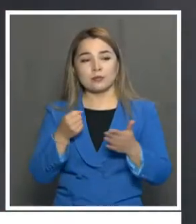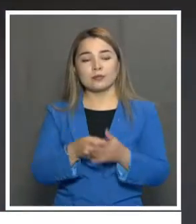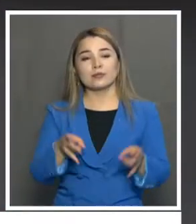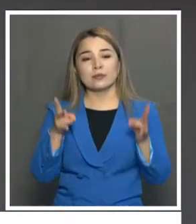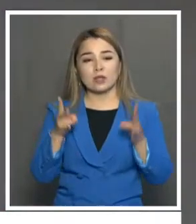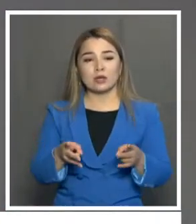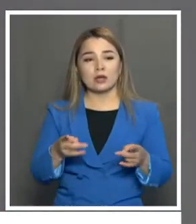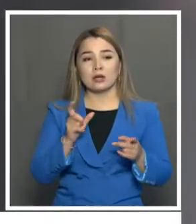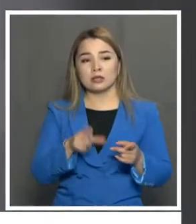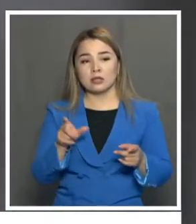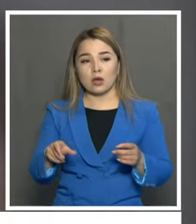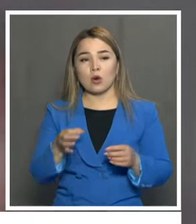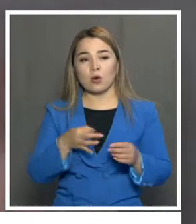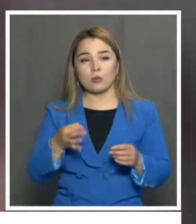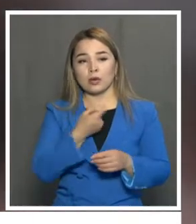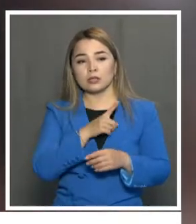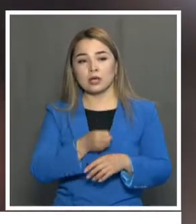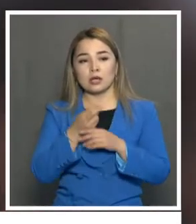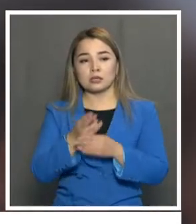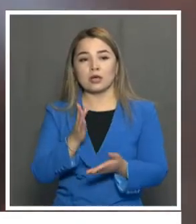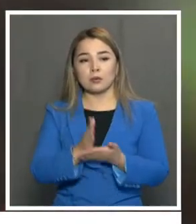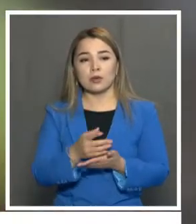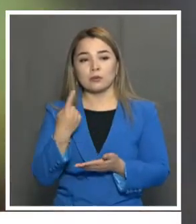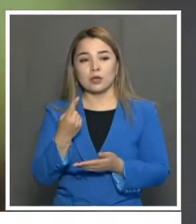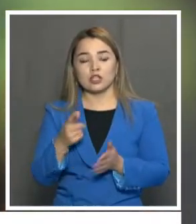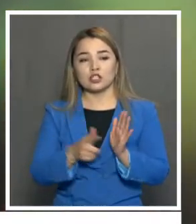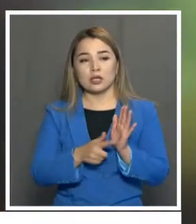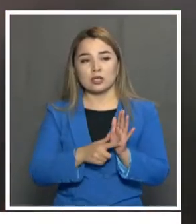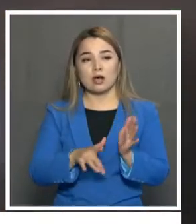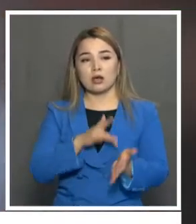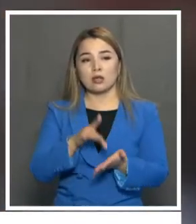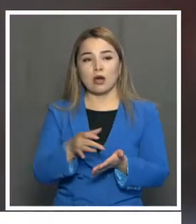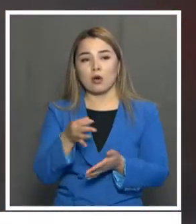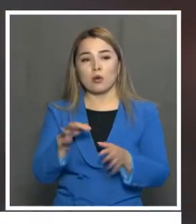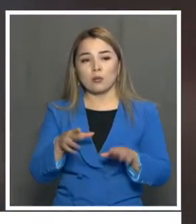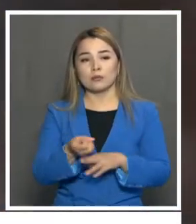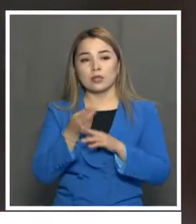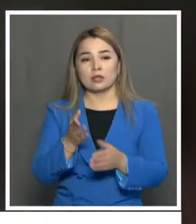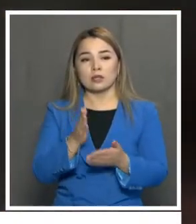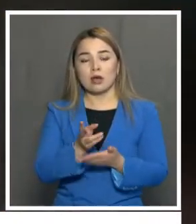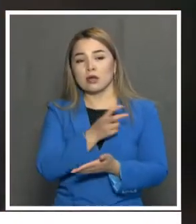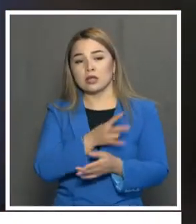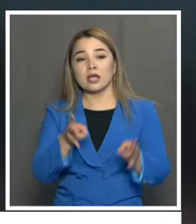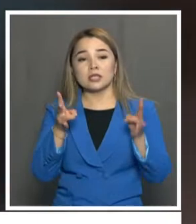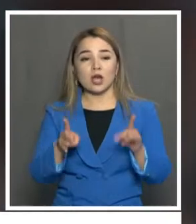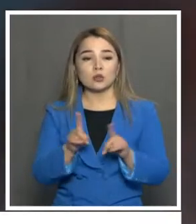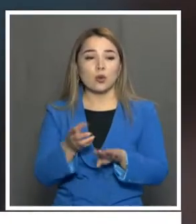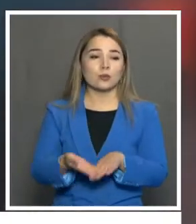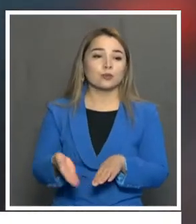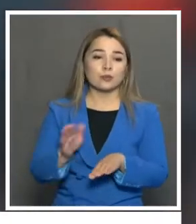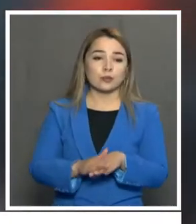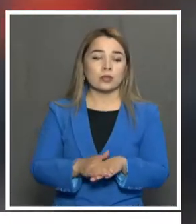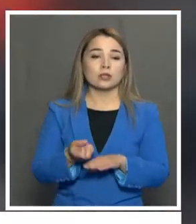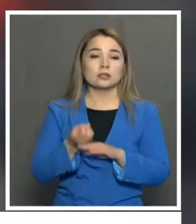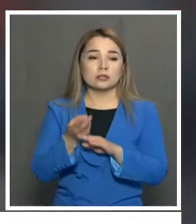алған жәбірленушілердің екеуі облыстық стационарға жеткізілсе, біреуі 7-ші қалалық клиникалық ауруханада жатыр. Дәрігерлер зардап шегушінің жағдайы ауыр, жансақтау